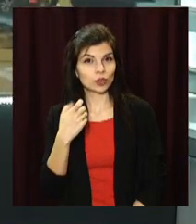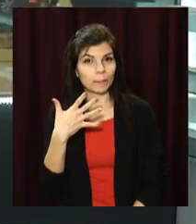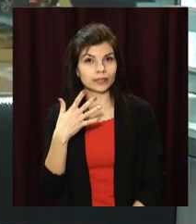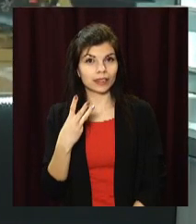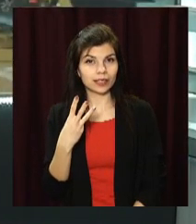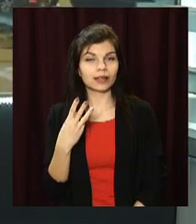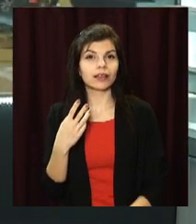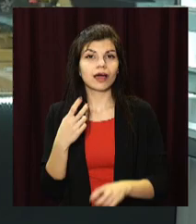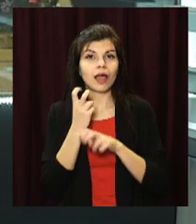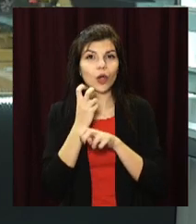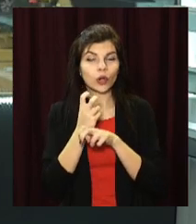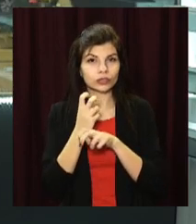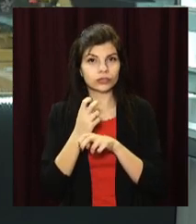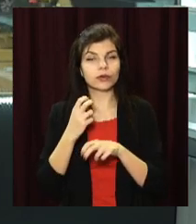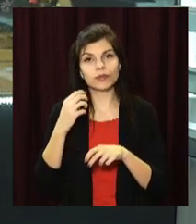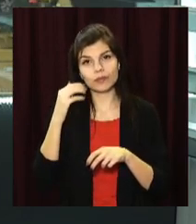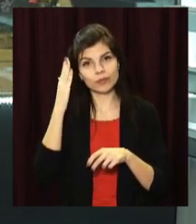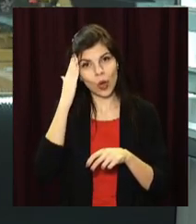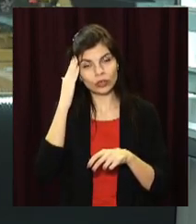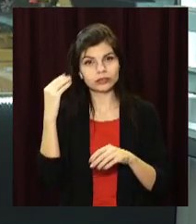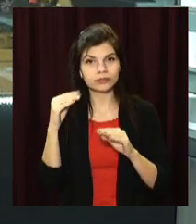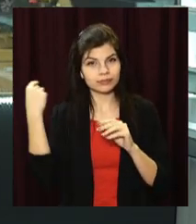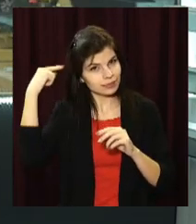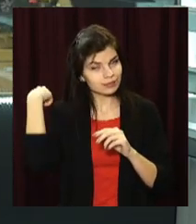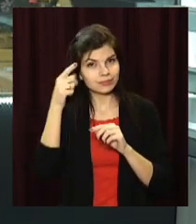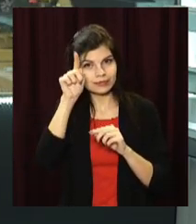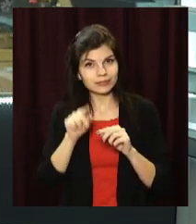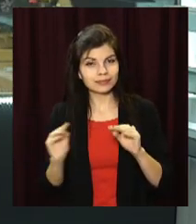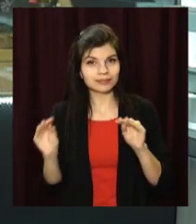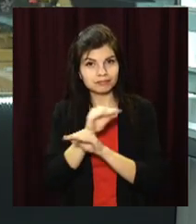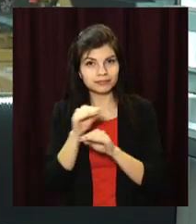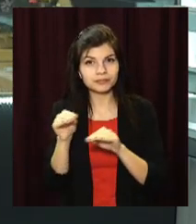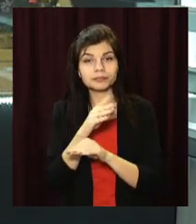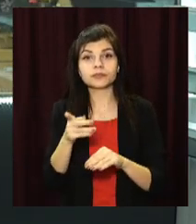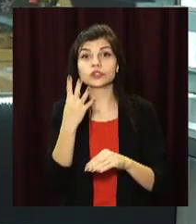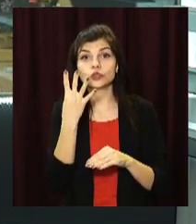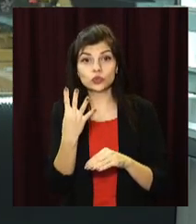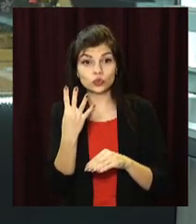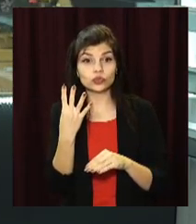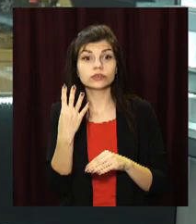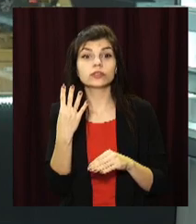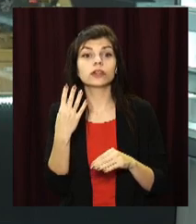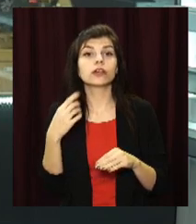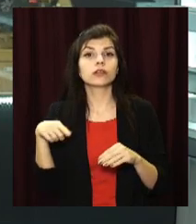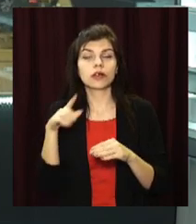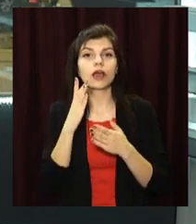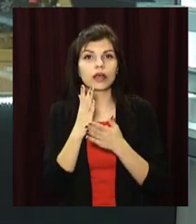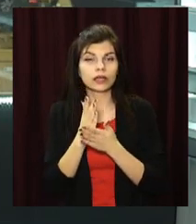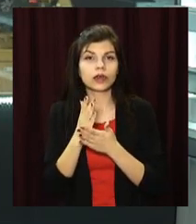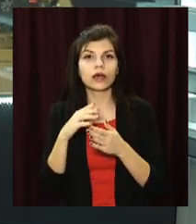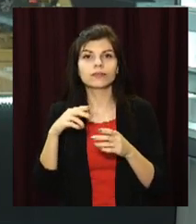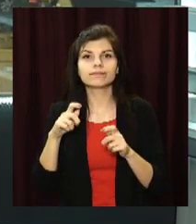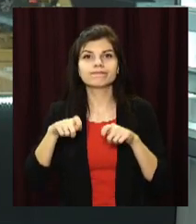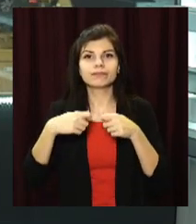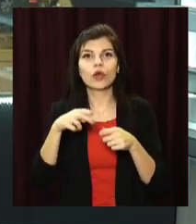П'ятдесят трансплантацій кісткового мозку зробили в Україні у 2020 році. Чотири з них – від неродинних донорів. Втім, щороку таких